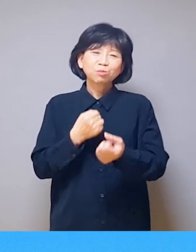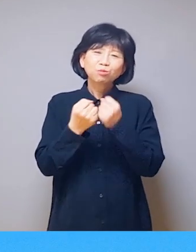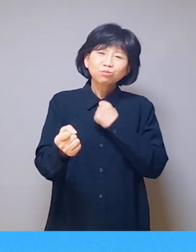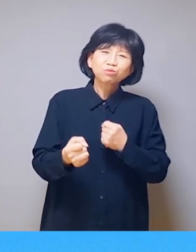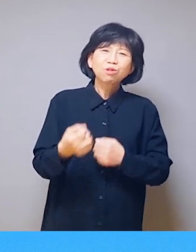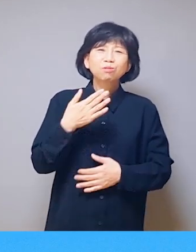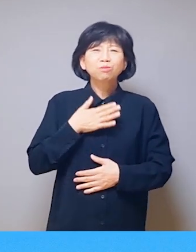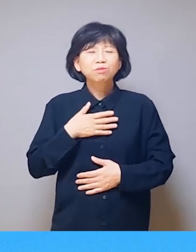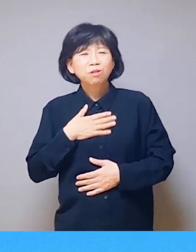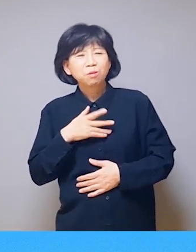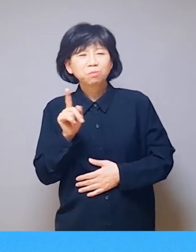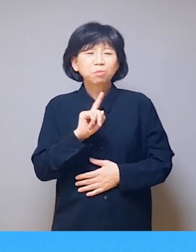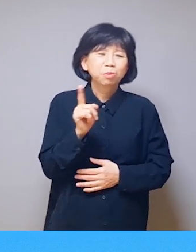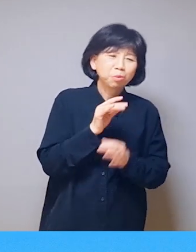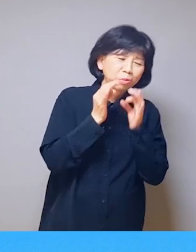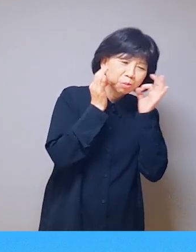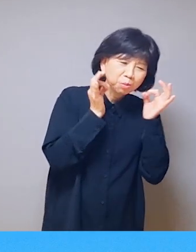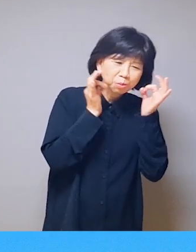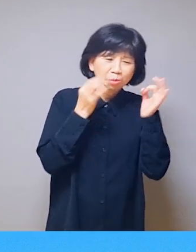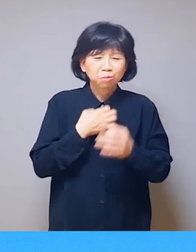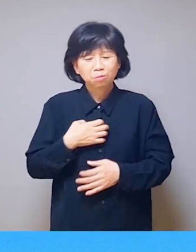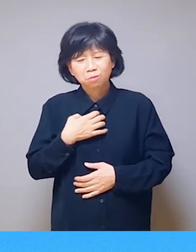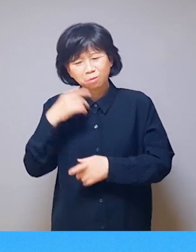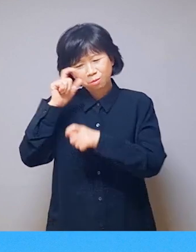막 아둥바둥 하는 모습이 있더라고요.